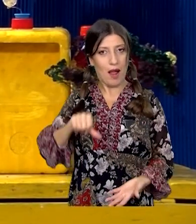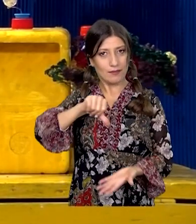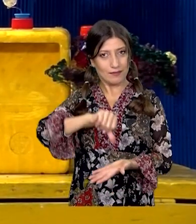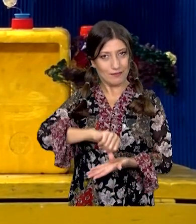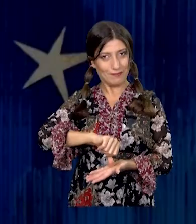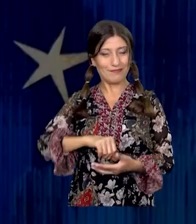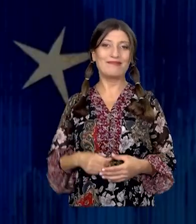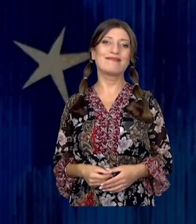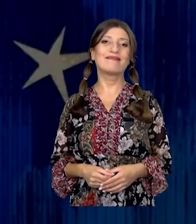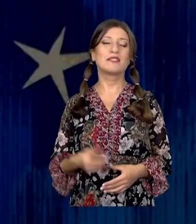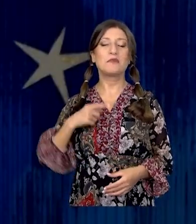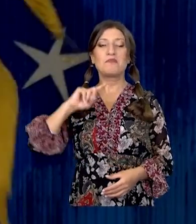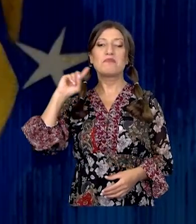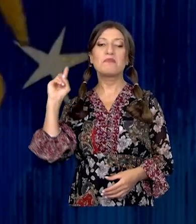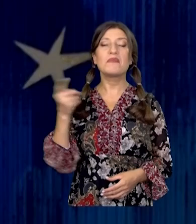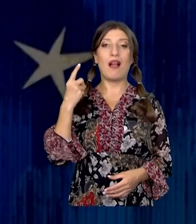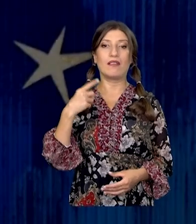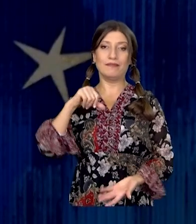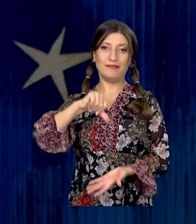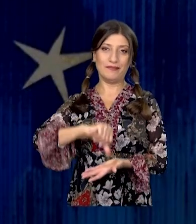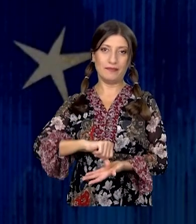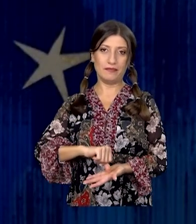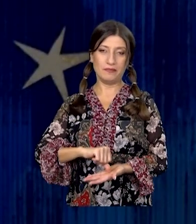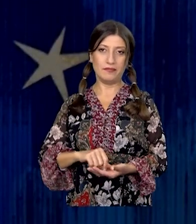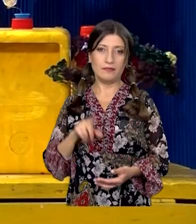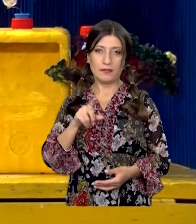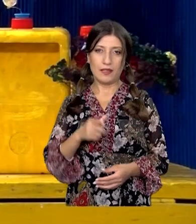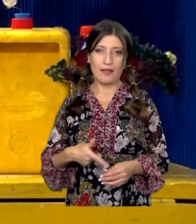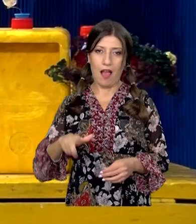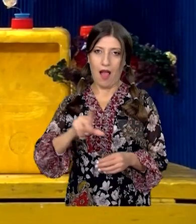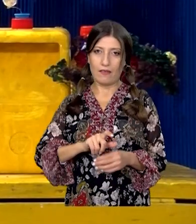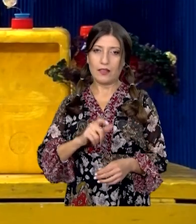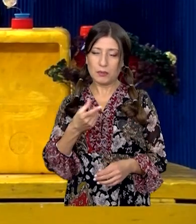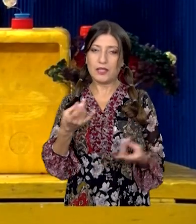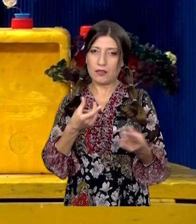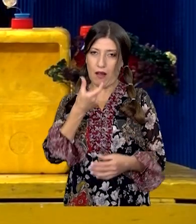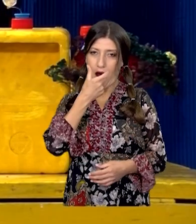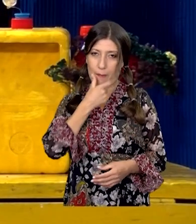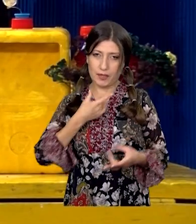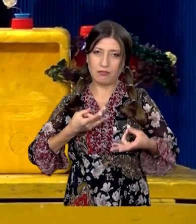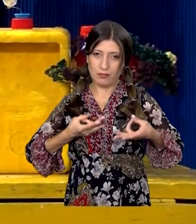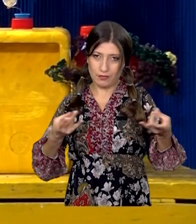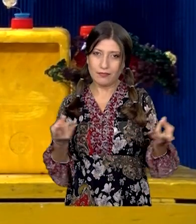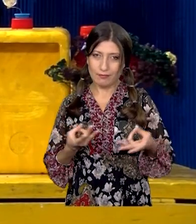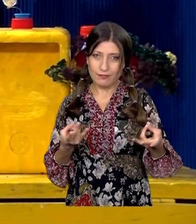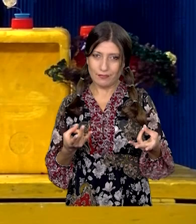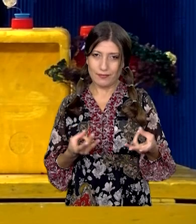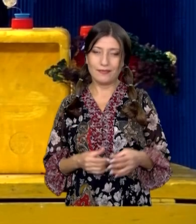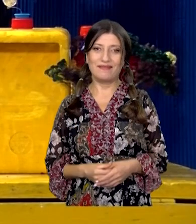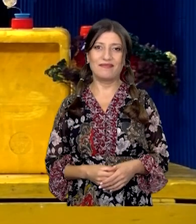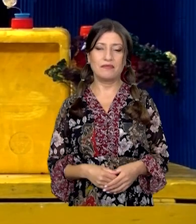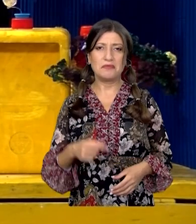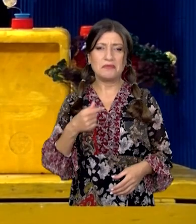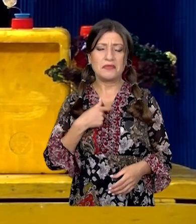մարդկանցից մեկը, եթե ոչ միակը։ Բայց ավելորդ համեստությունը մոխ։ Հե, քեզ չէր